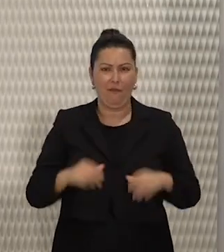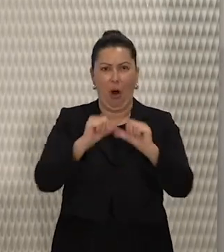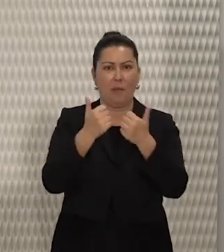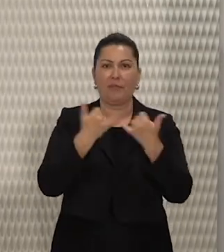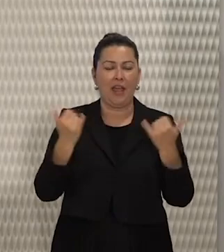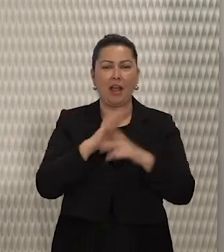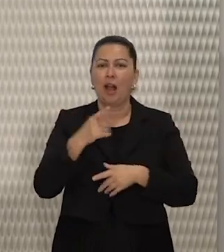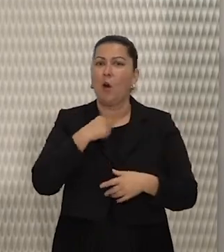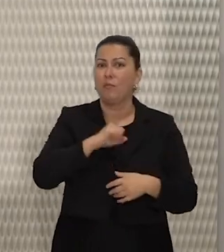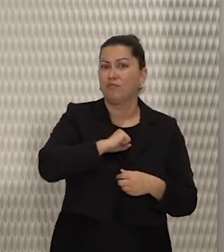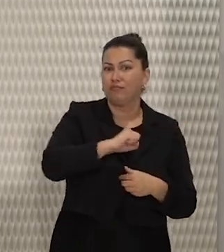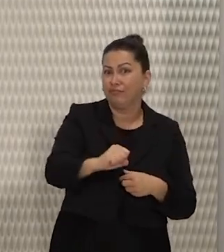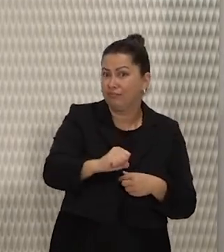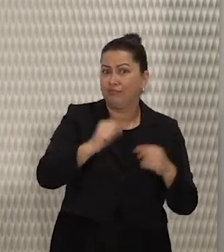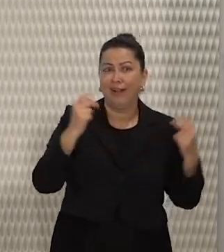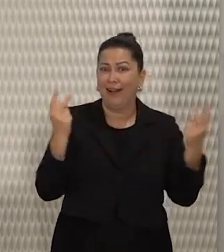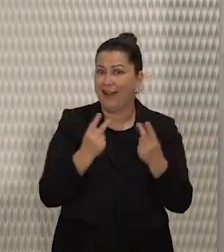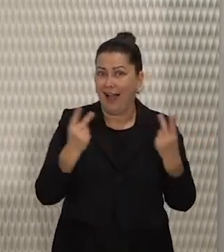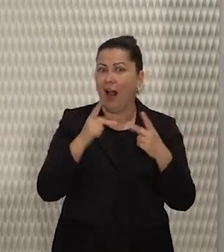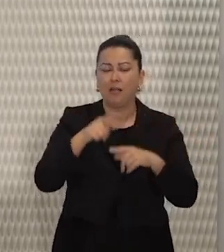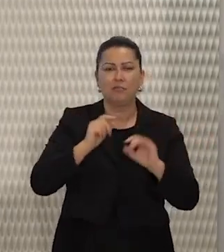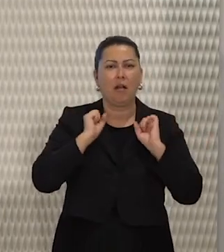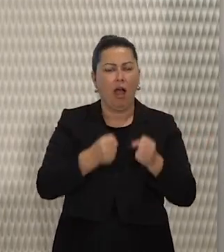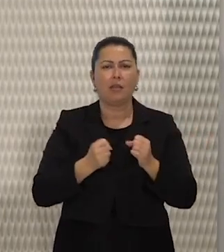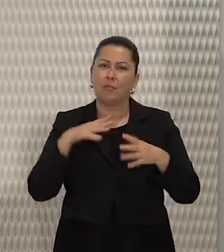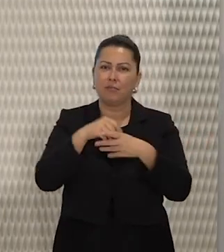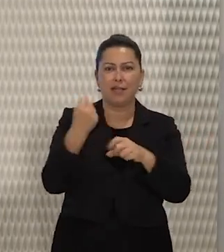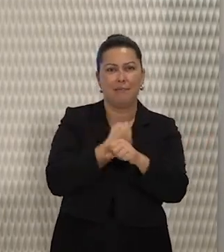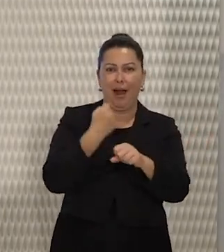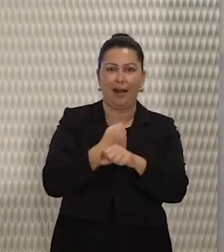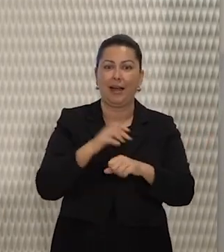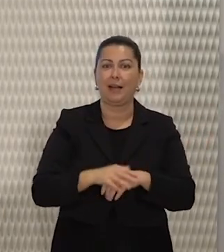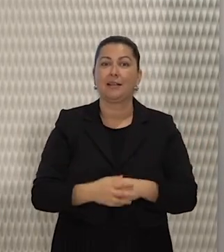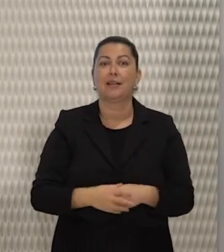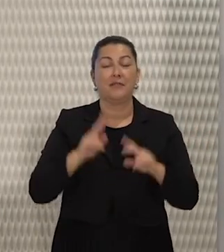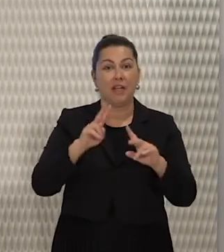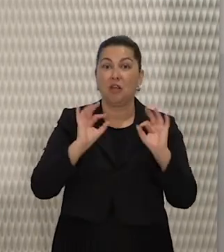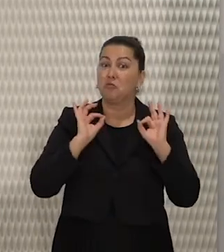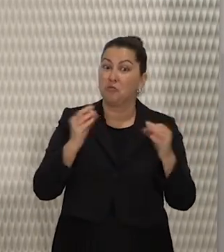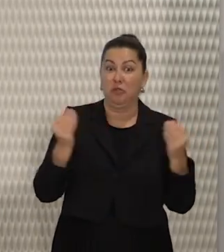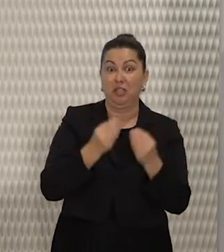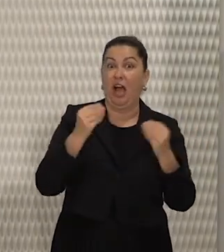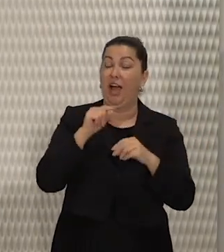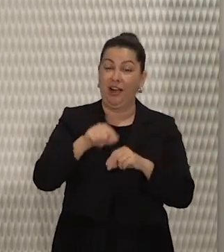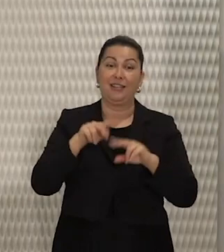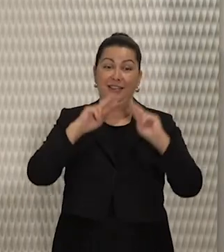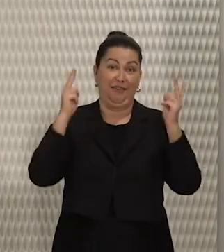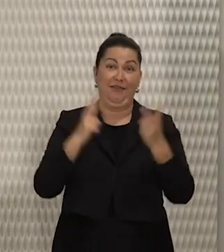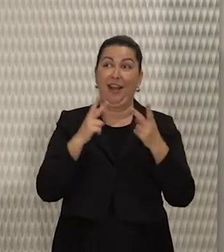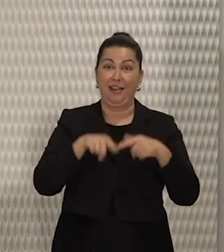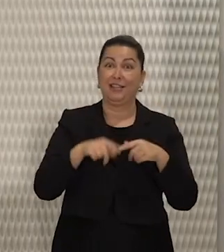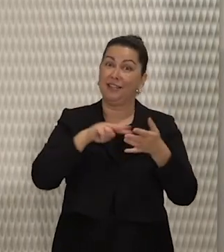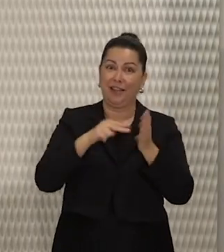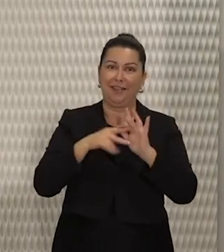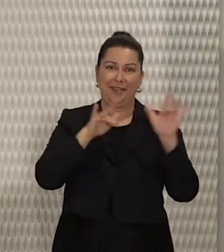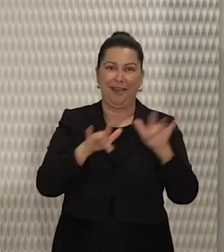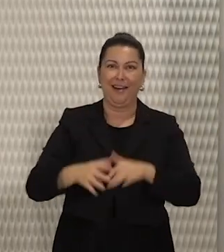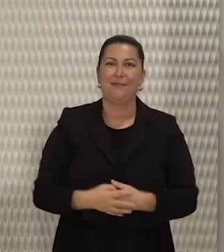or how fast you are, you can play. It's a really good thing to have in this world.